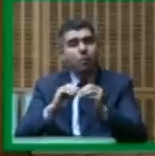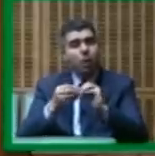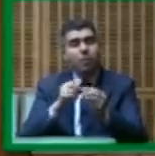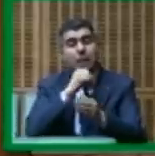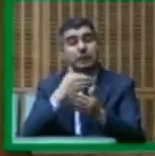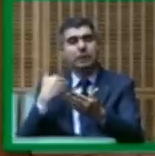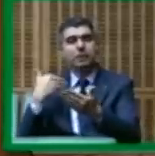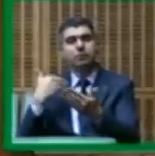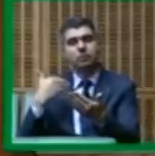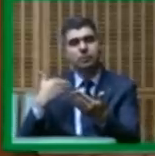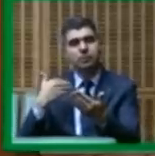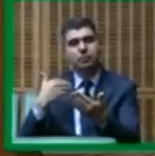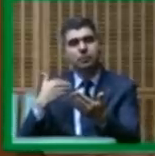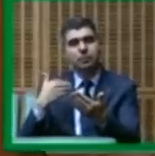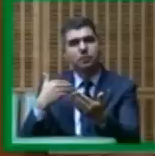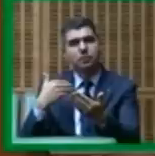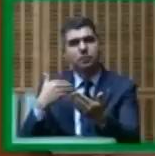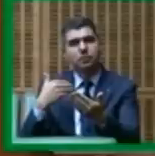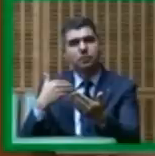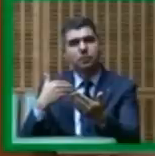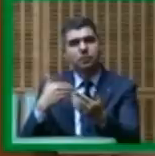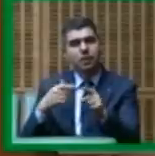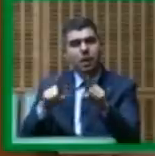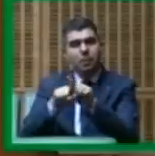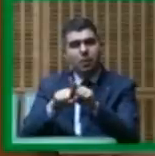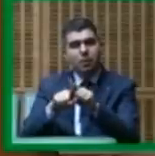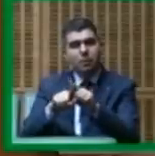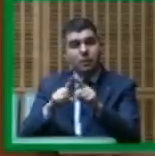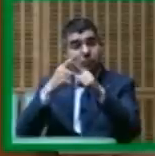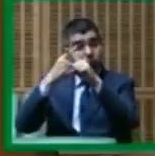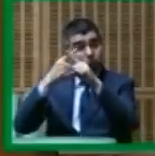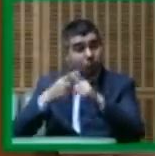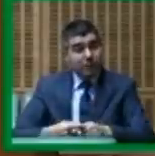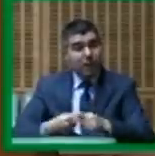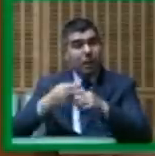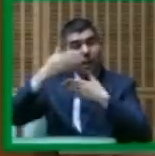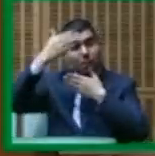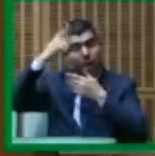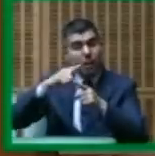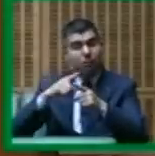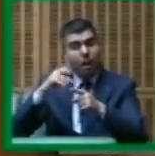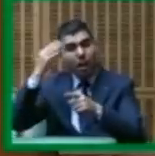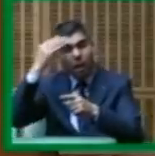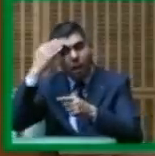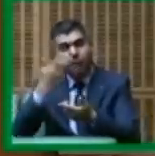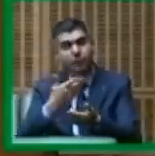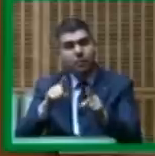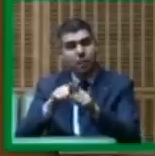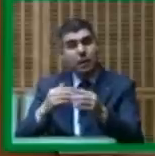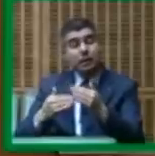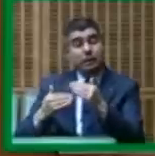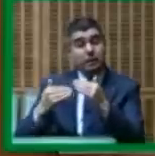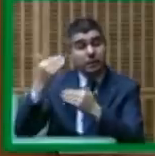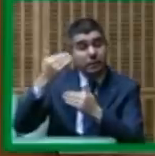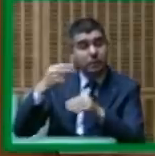مكبلاها. عرفتي وشحال وفرنا على الميزانية ديال المغرب بالزيادة في الثمن ديال